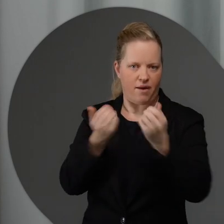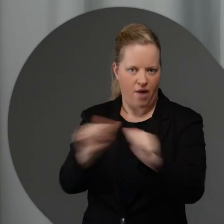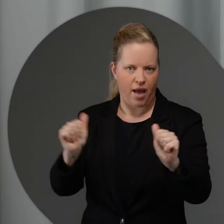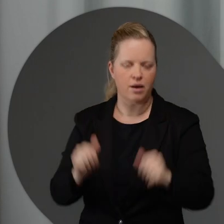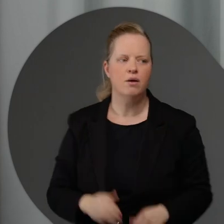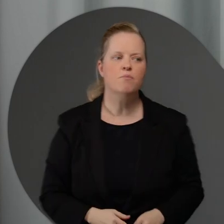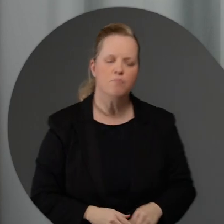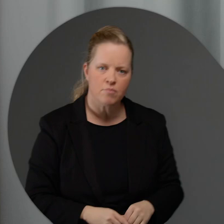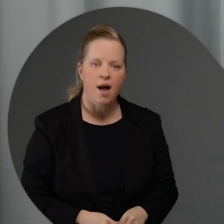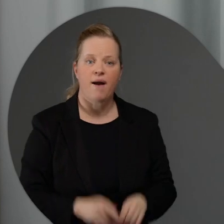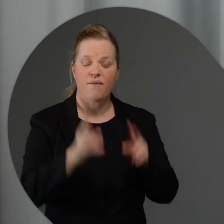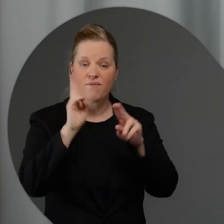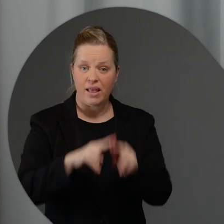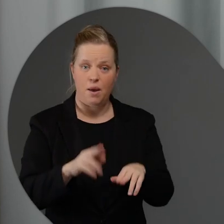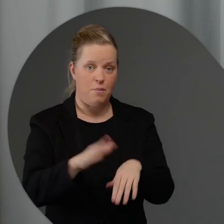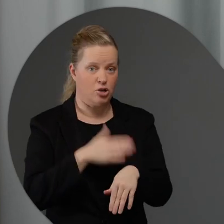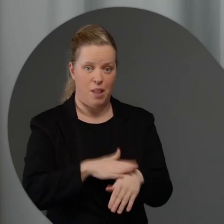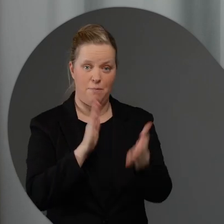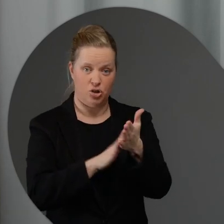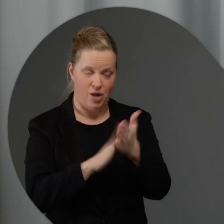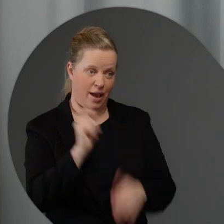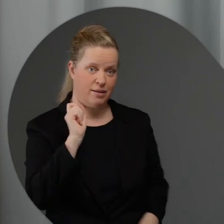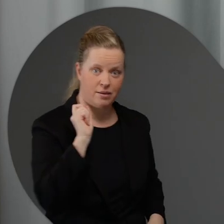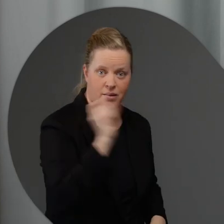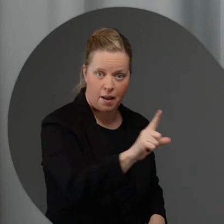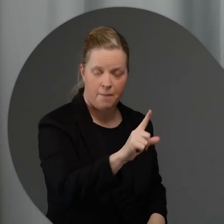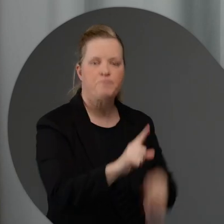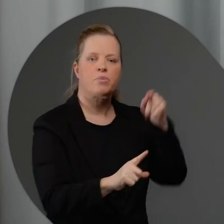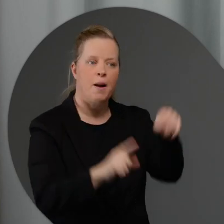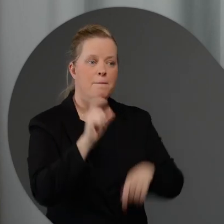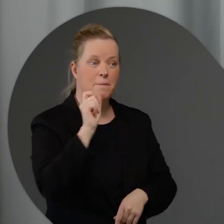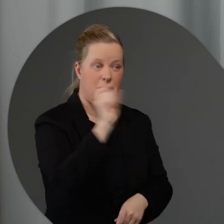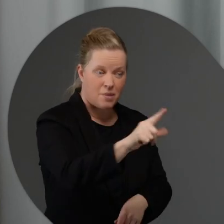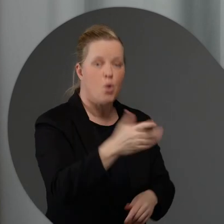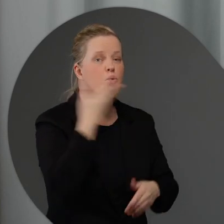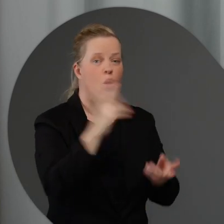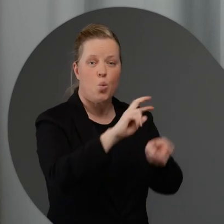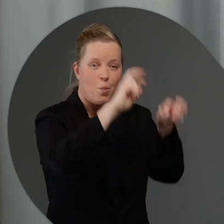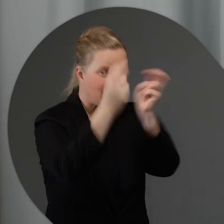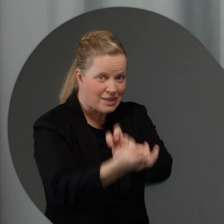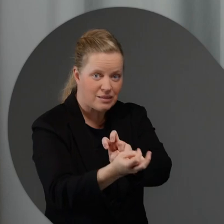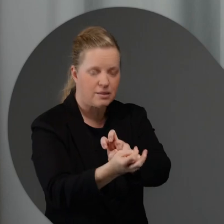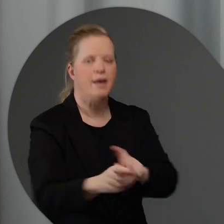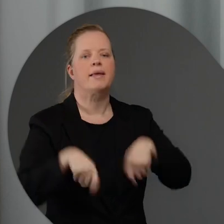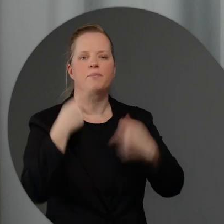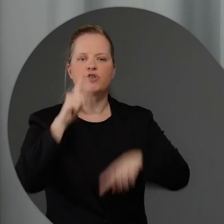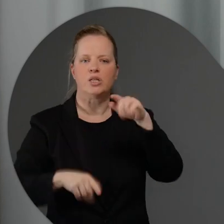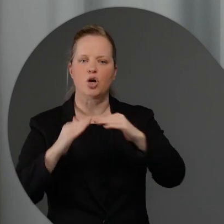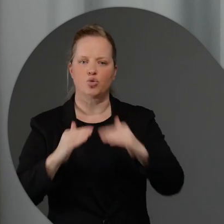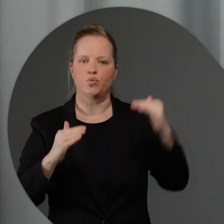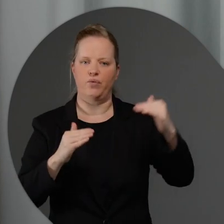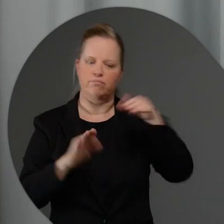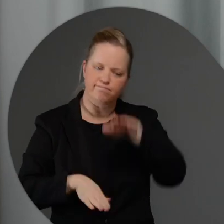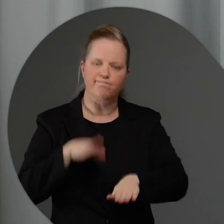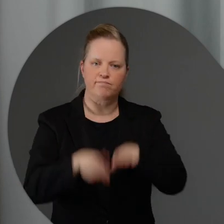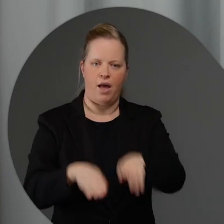Ja? Sollte dann ein Bescheid rausgehen und dieser Bescheid wird nicht umgesetzt, dann gibt es